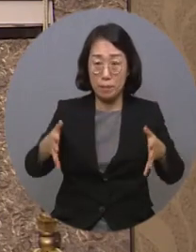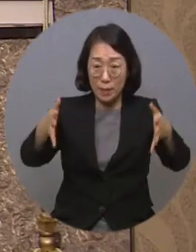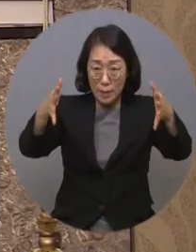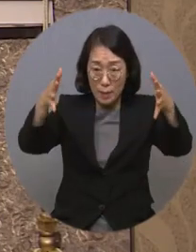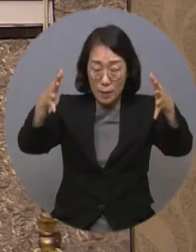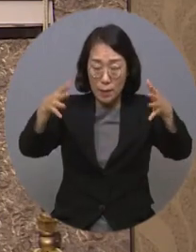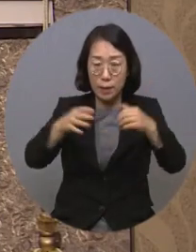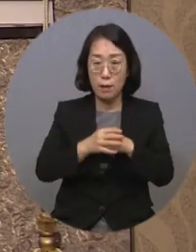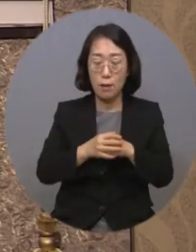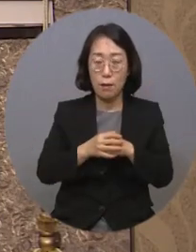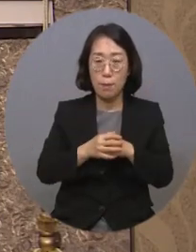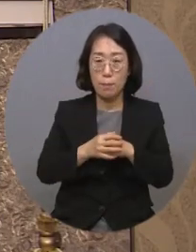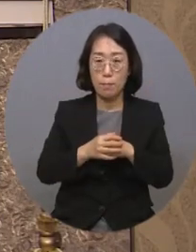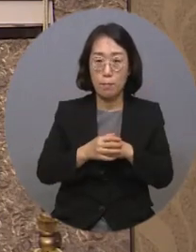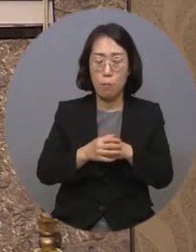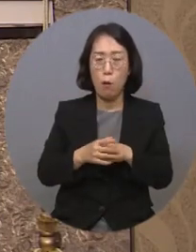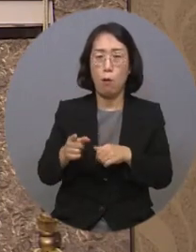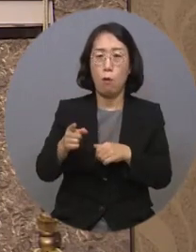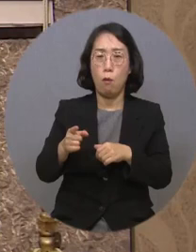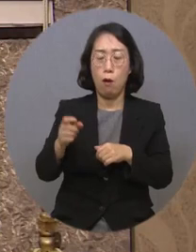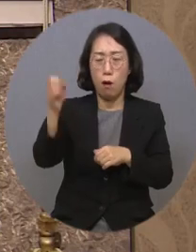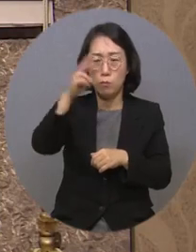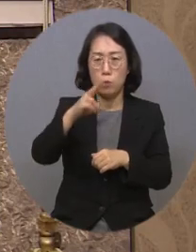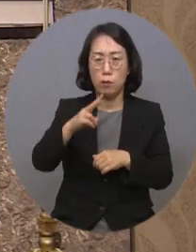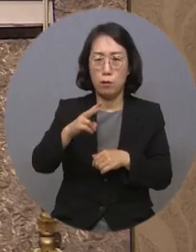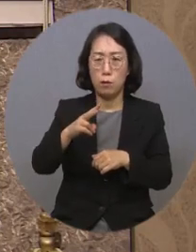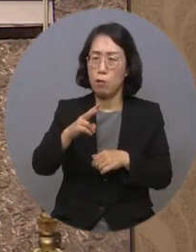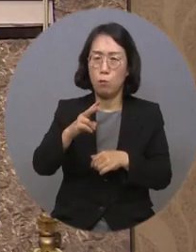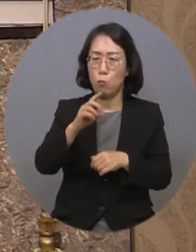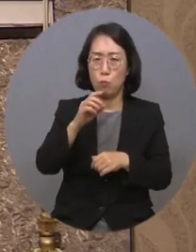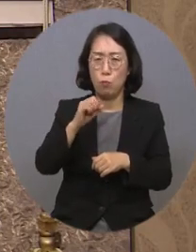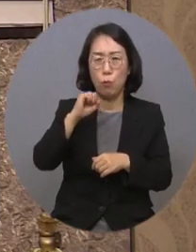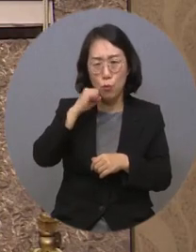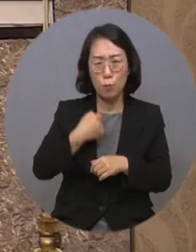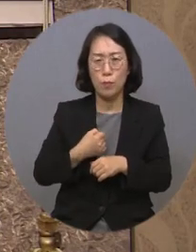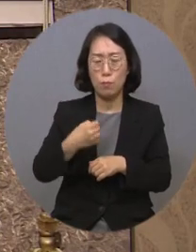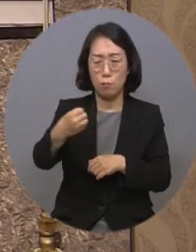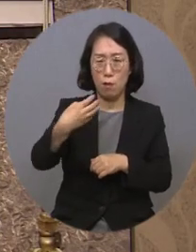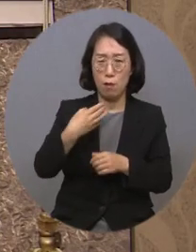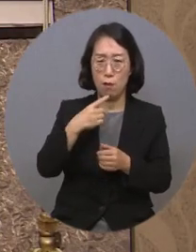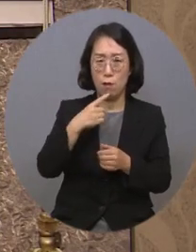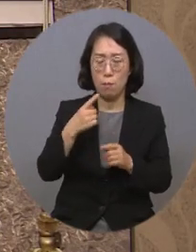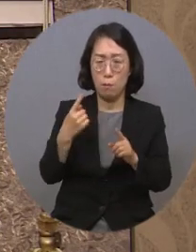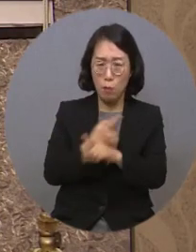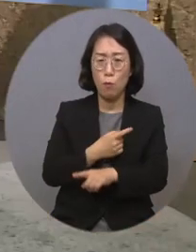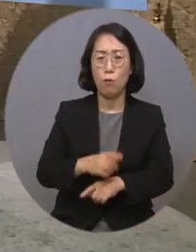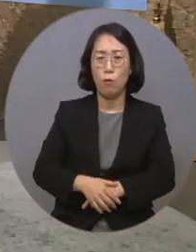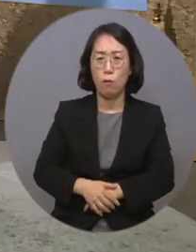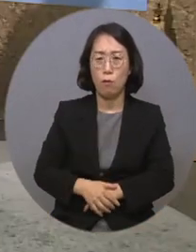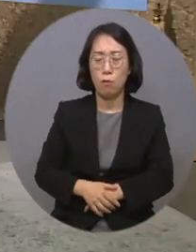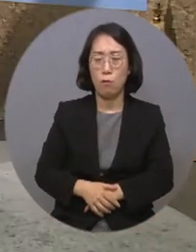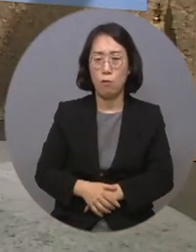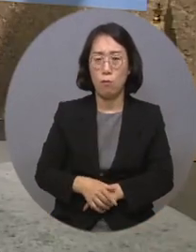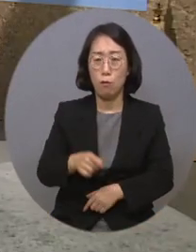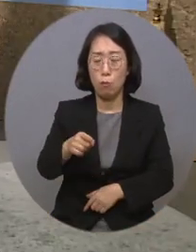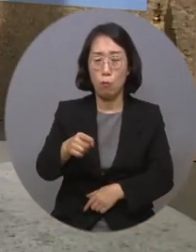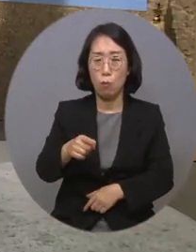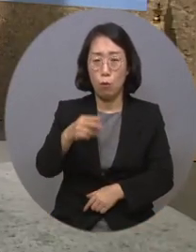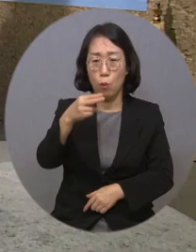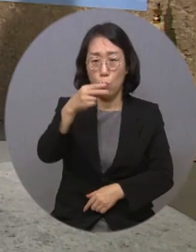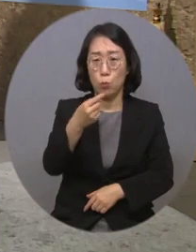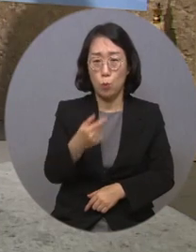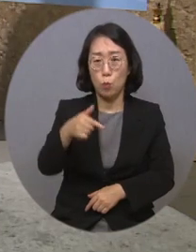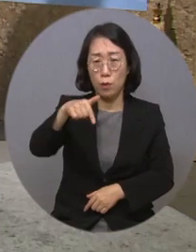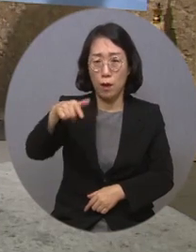나니까 갑자기 그분이 못 도와주겠다 그러시는 거예요. 어떻게? 저희는 이제 생전 돈가스 두드려 보지도